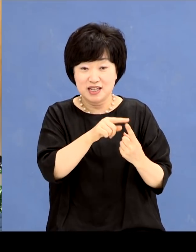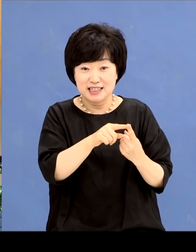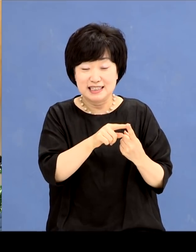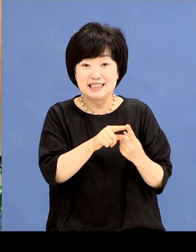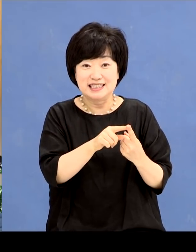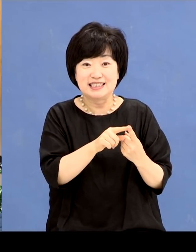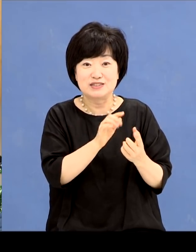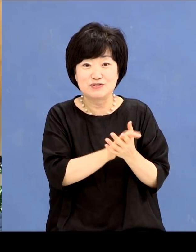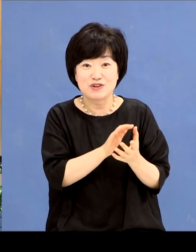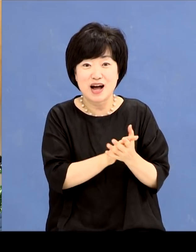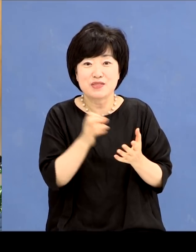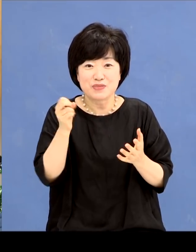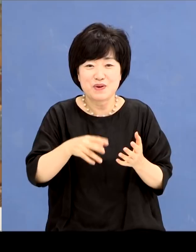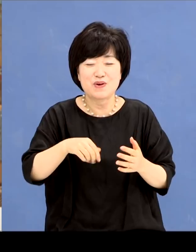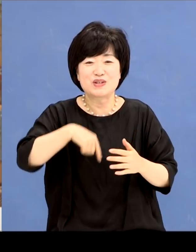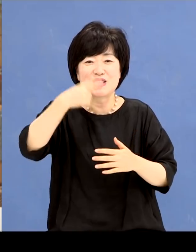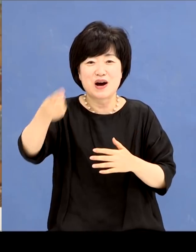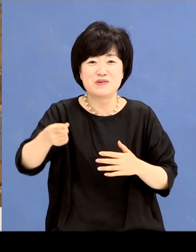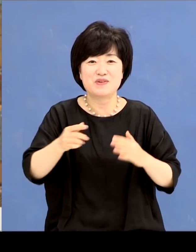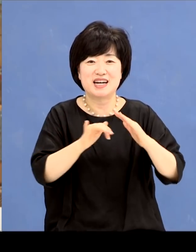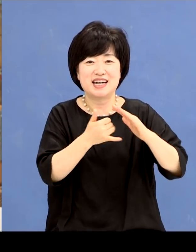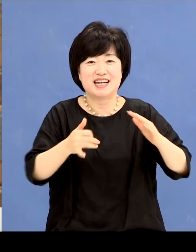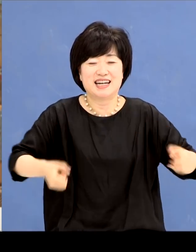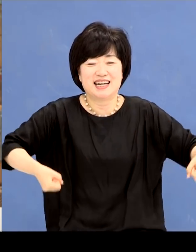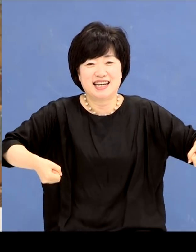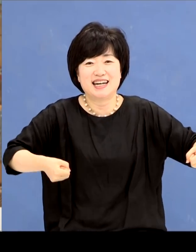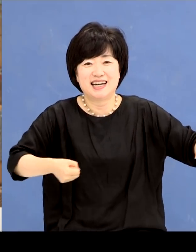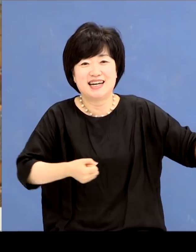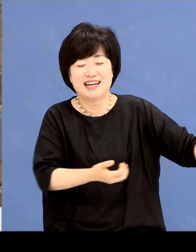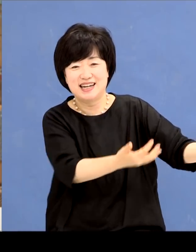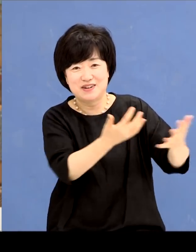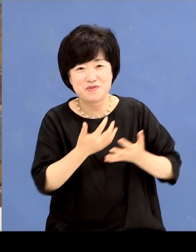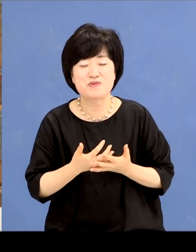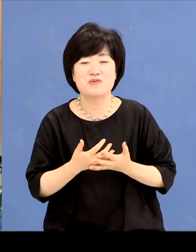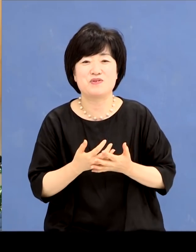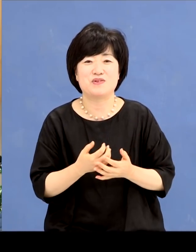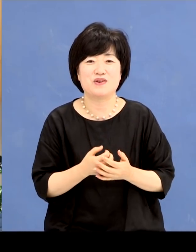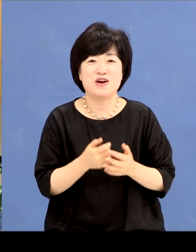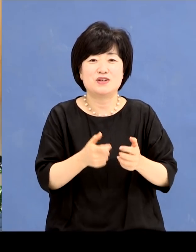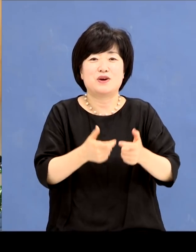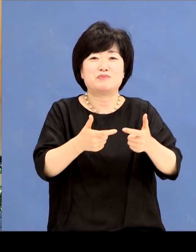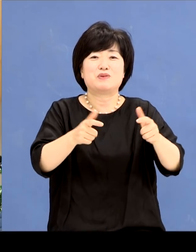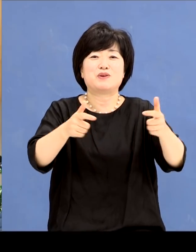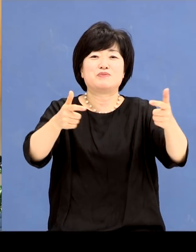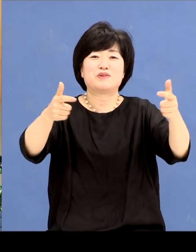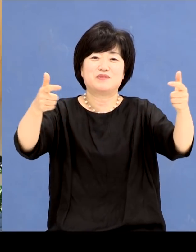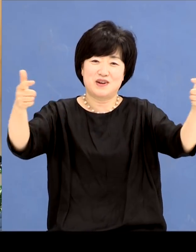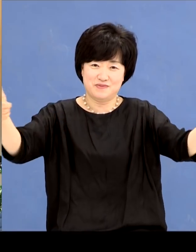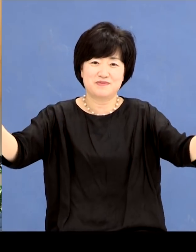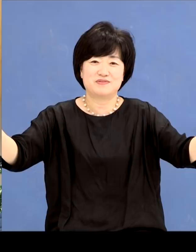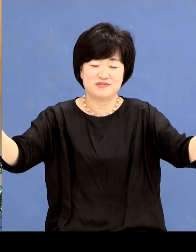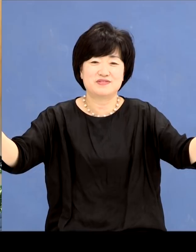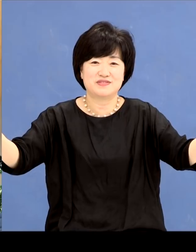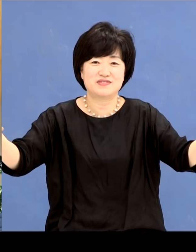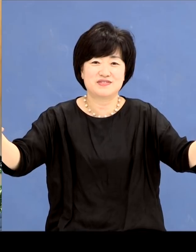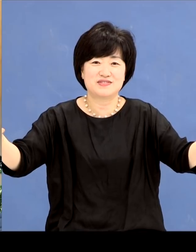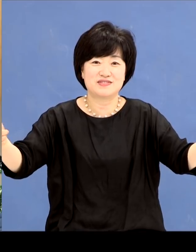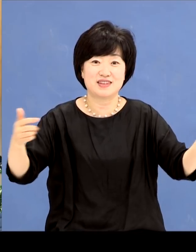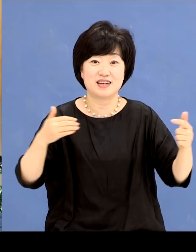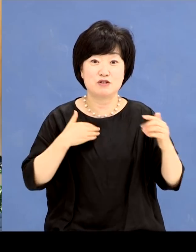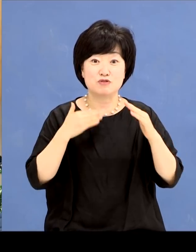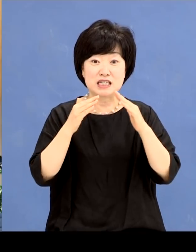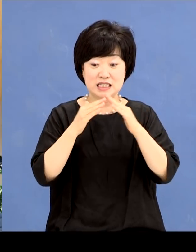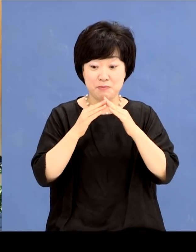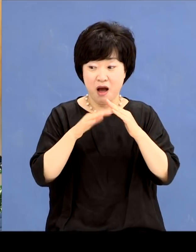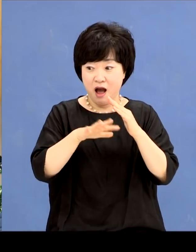명절에 양손에 한 명씩을 데리고 온 거예요. 너무 기억이 좋았나 봐요. 네, 네. 그리고 그렇게 늘어나면서 네. 이제